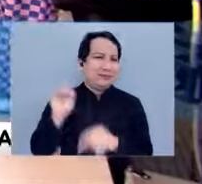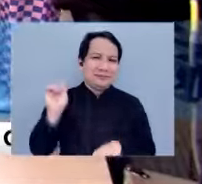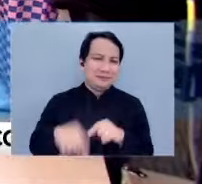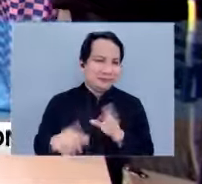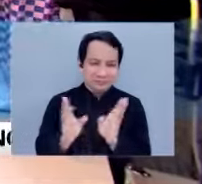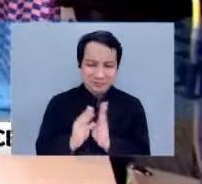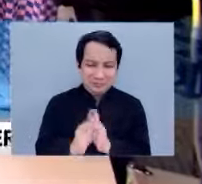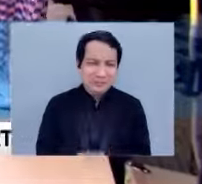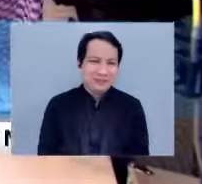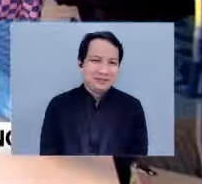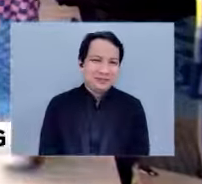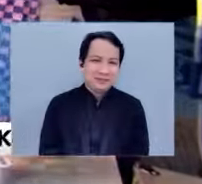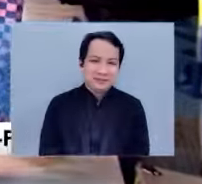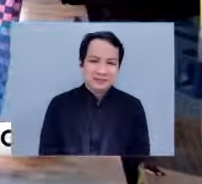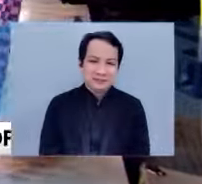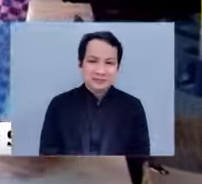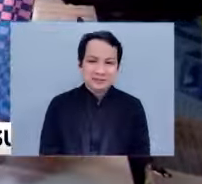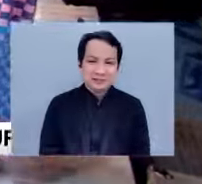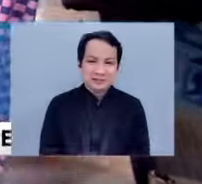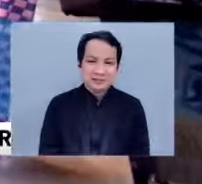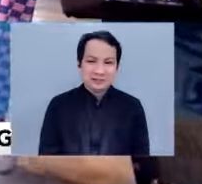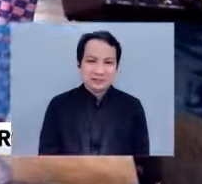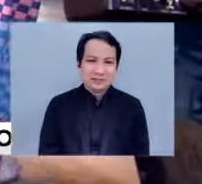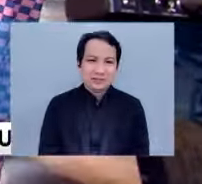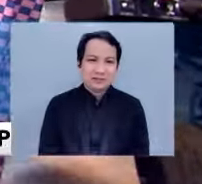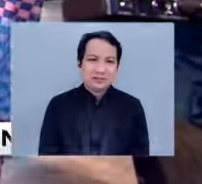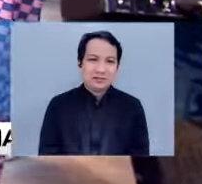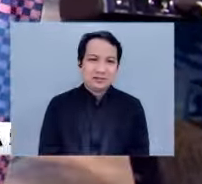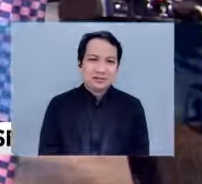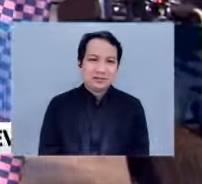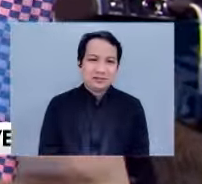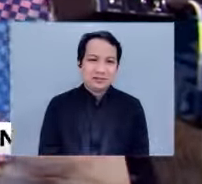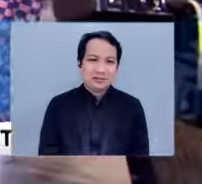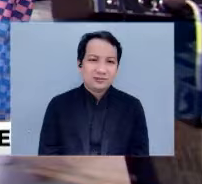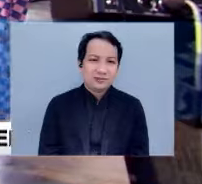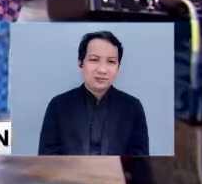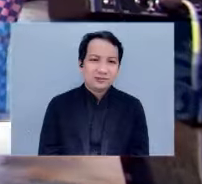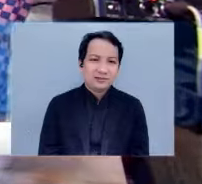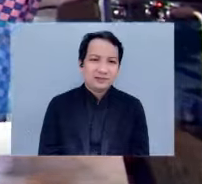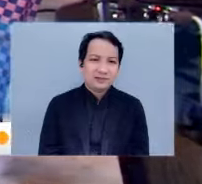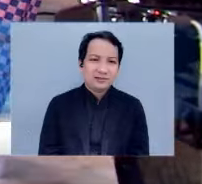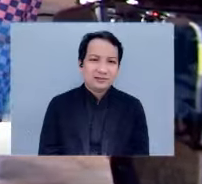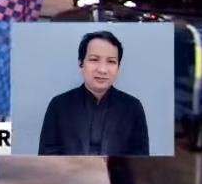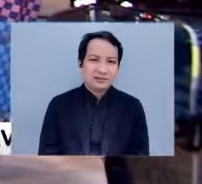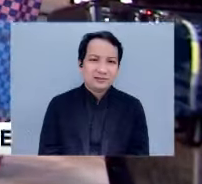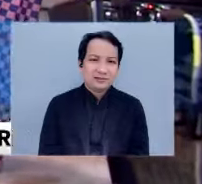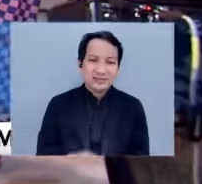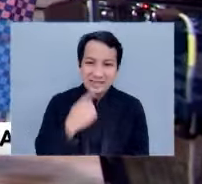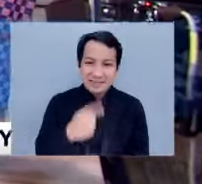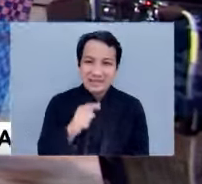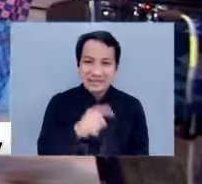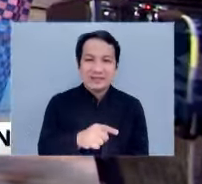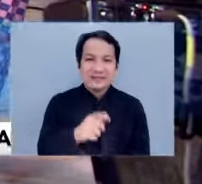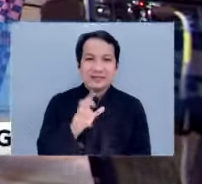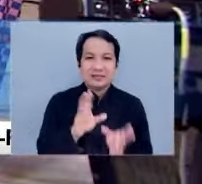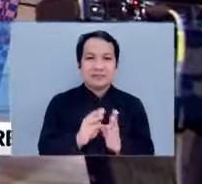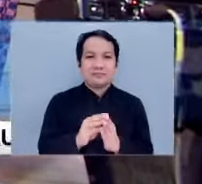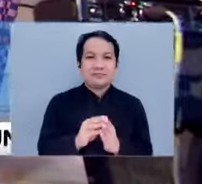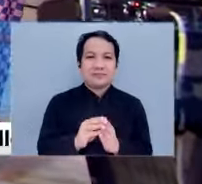Mahal ko sila. Para ko silang mga kapatid, pero kasi talaga... Kaya ang ginawa namin kay Pat, dahil siya yung ayaw mag-meeting, siya na yung